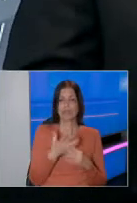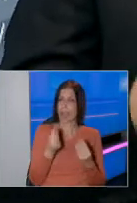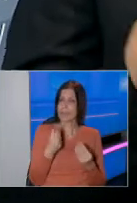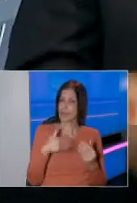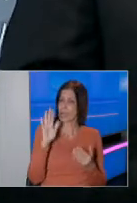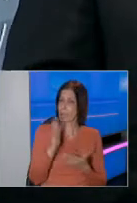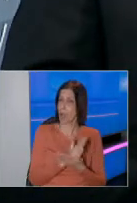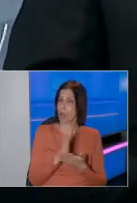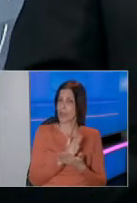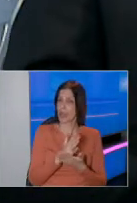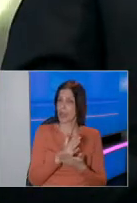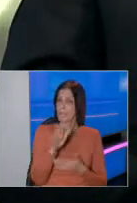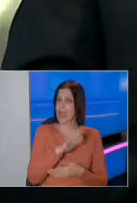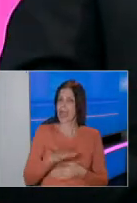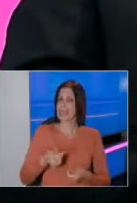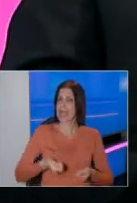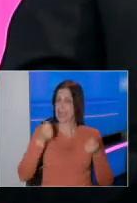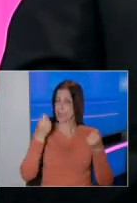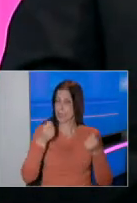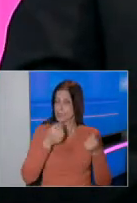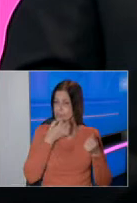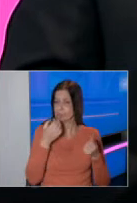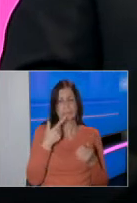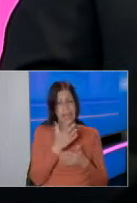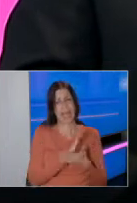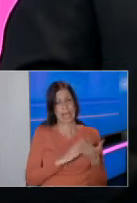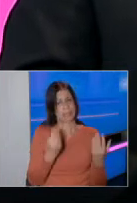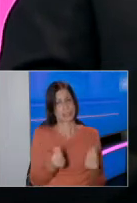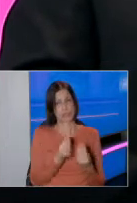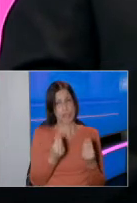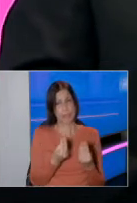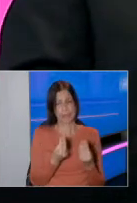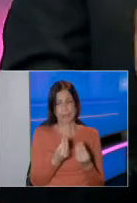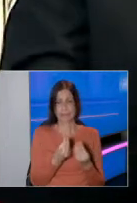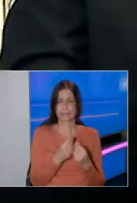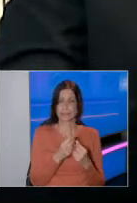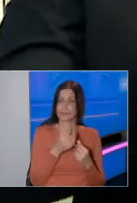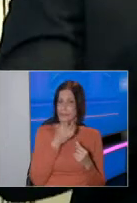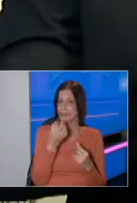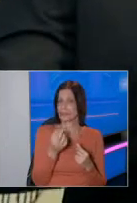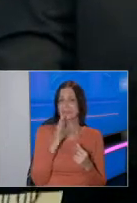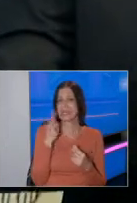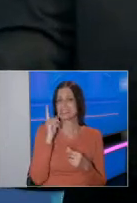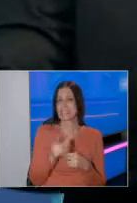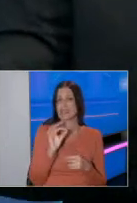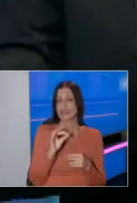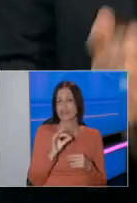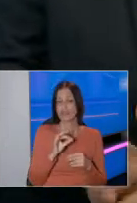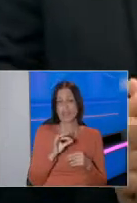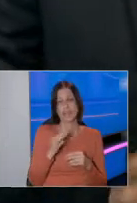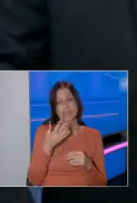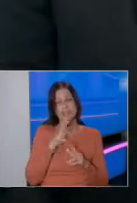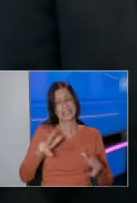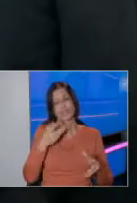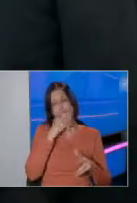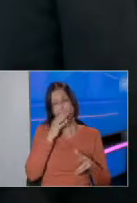יותר מוכנה, מערכת החינוך כמובן, לחינוך. בחלקים מסוימים שלה, כן. ברמה היקוצית. זהו, השאלה היא מה צריך כדי להוביל את זה למצב יותר טוב.